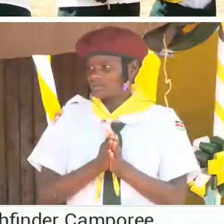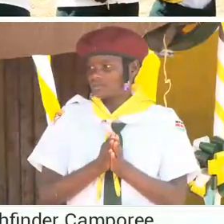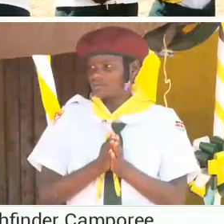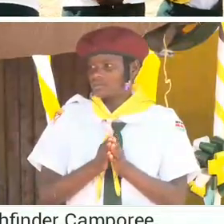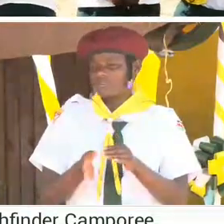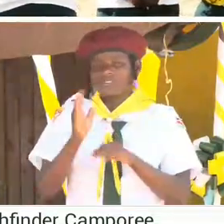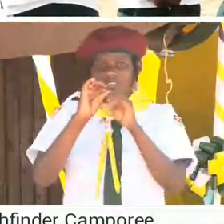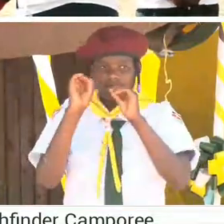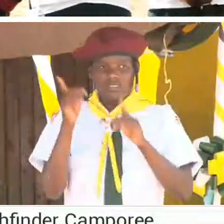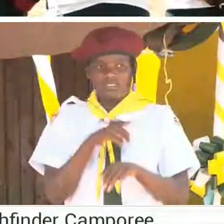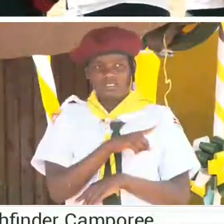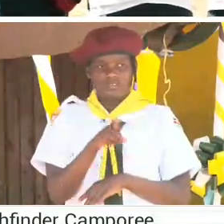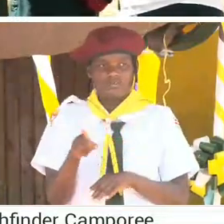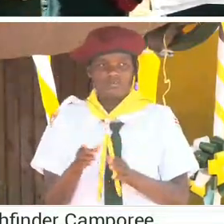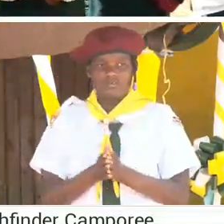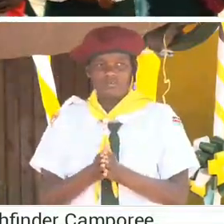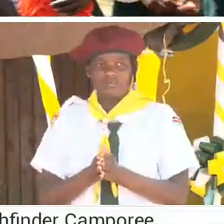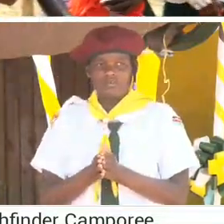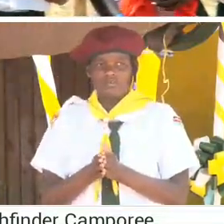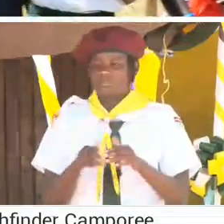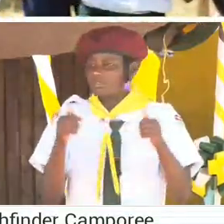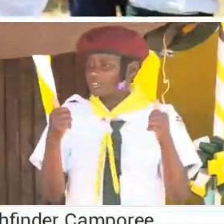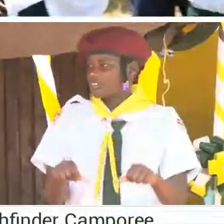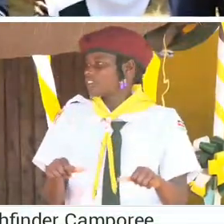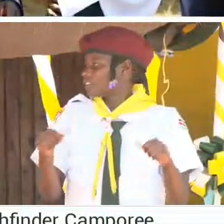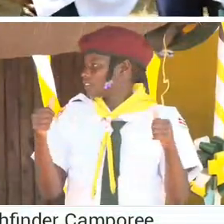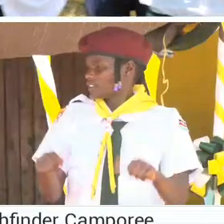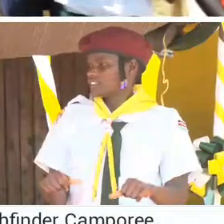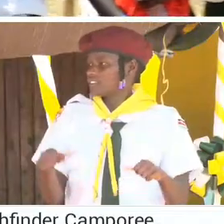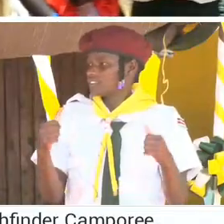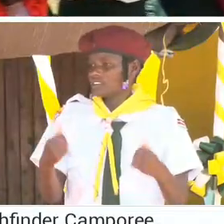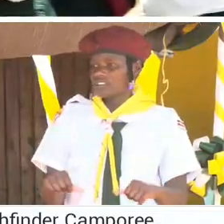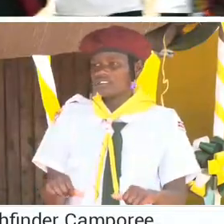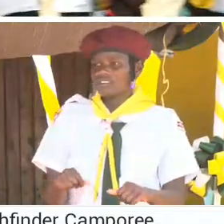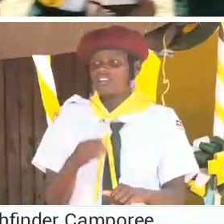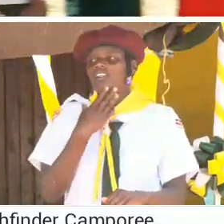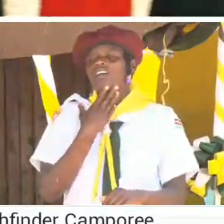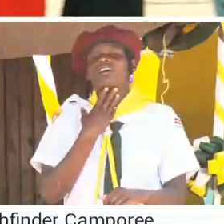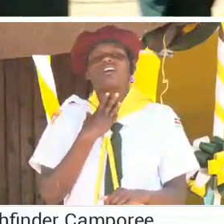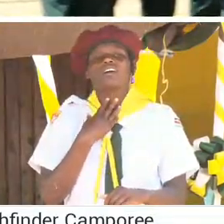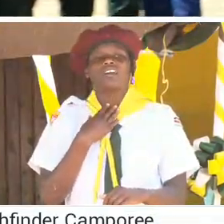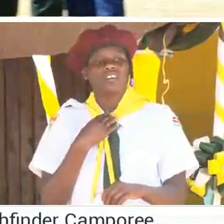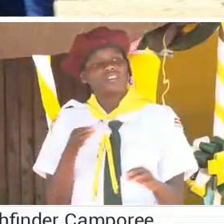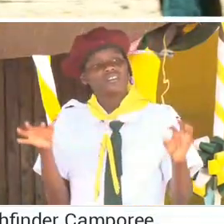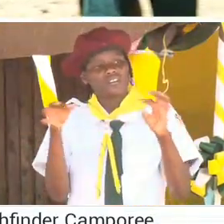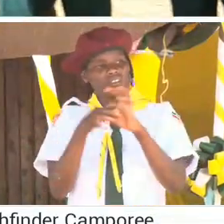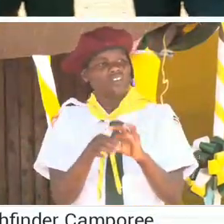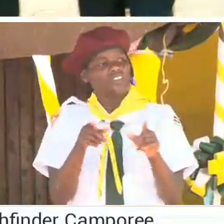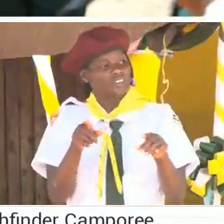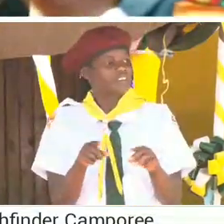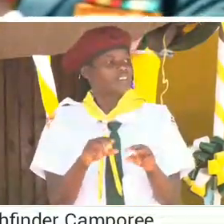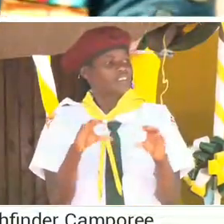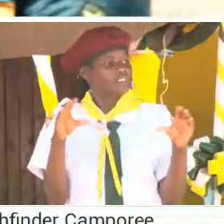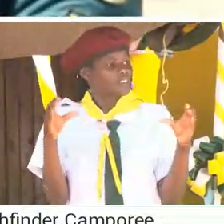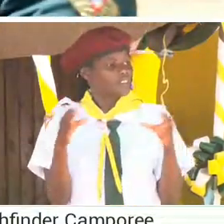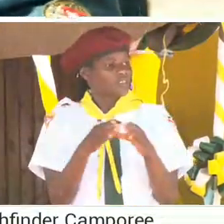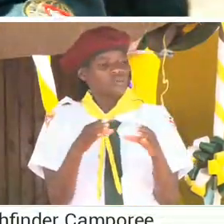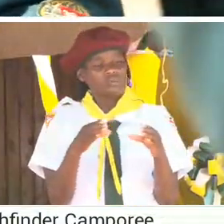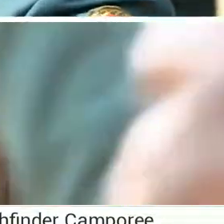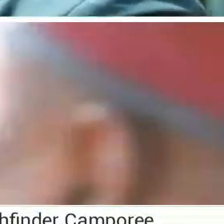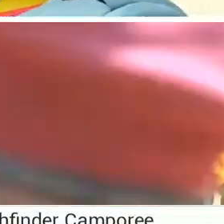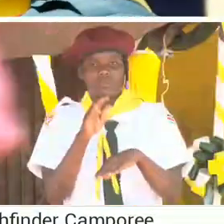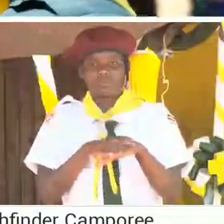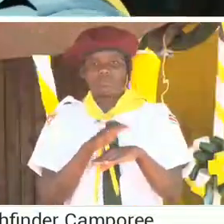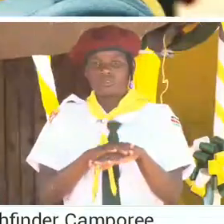Bwana kubariki. Yuko mwingine. Yuko mwingine anaendelea kutafakari. Anasema, "Oh, ninatamani kuungana na kundi hili zuri. Ninatamani kuwa miongoni